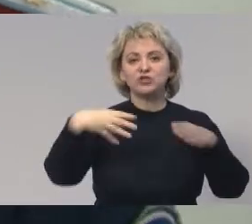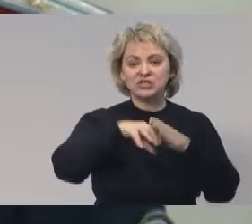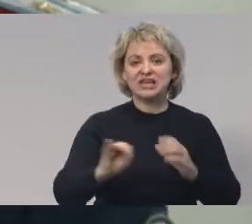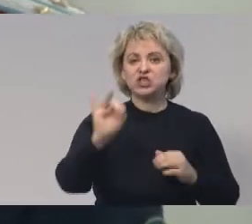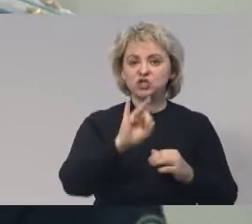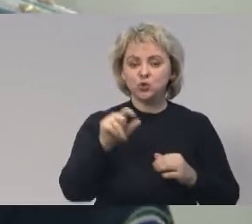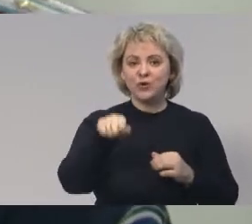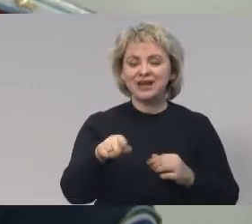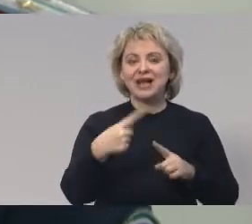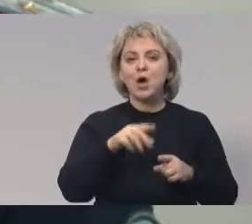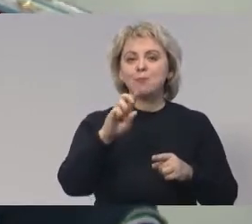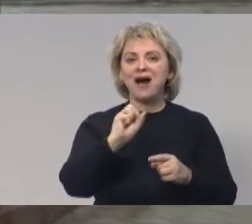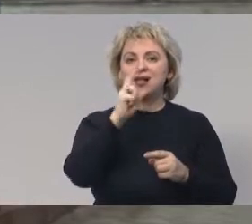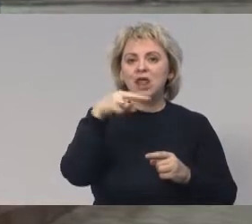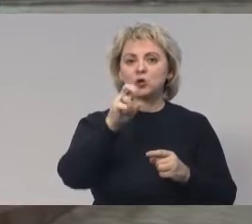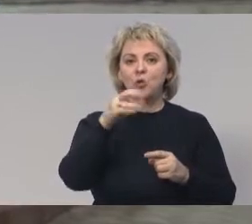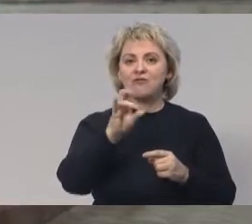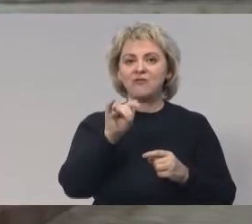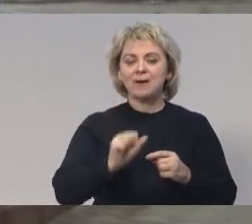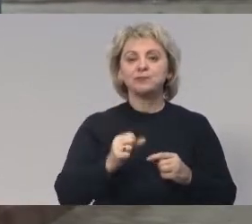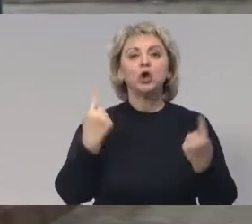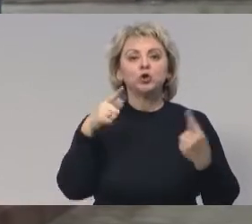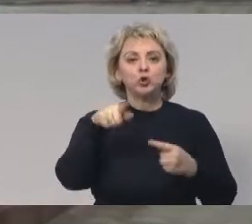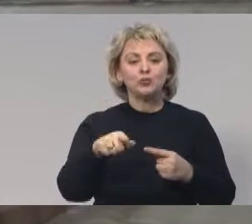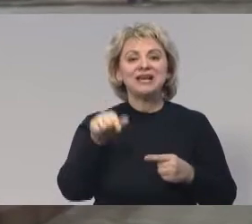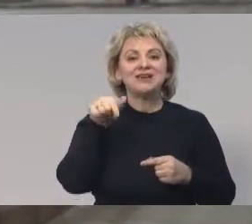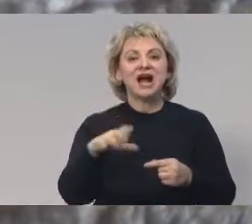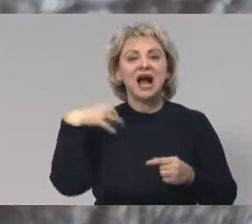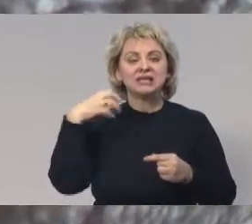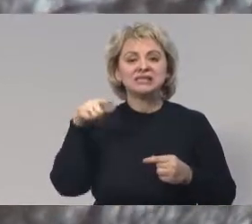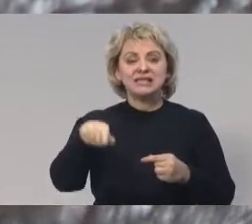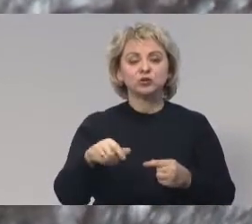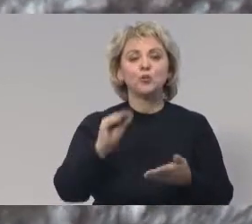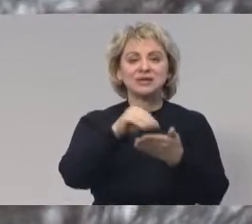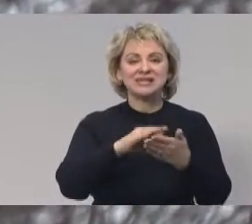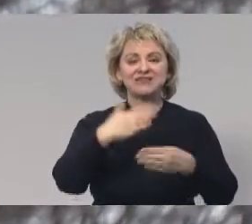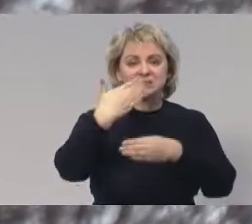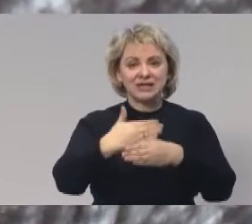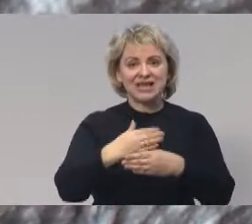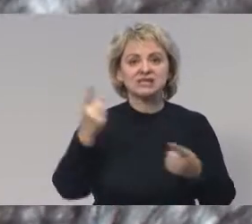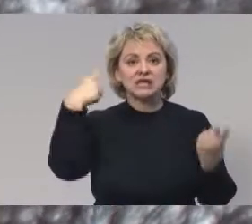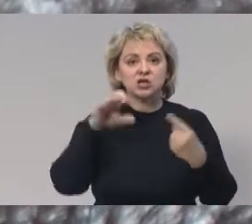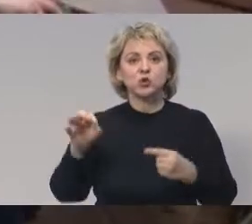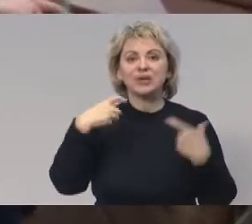истории Якова Петровича Бакланова. К юбилею шефа кадеты поставили спектакль «Сказ о